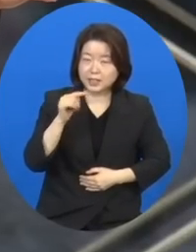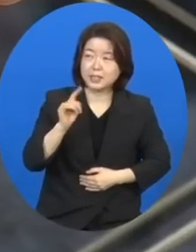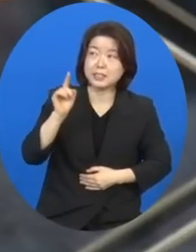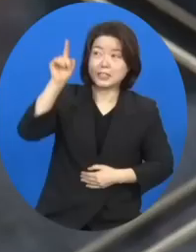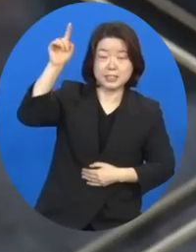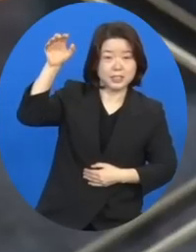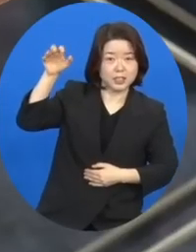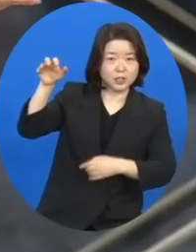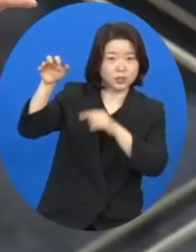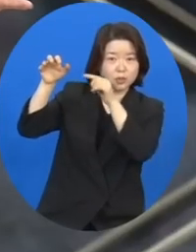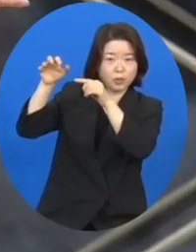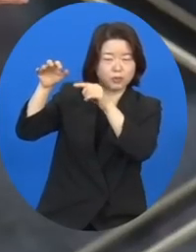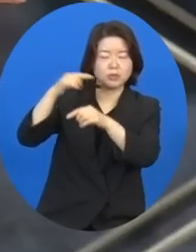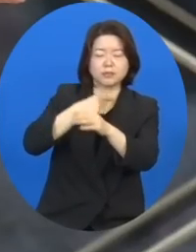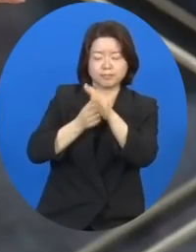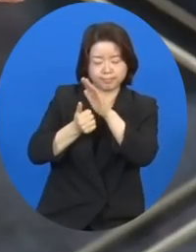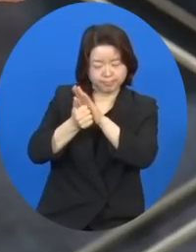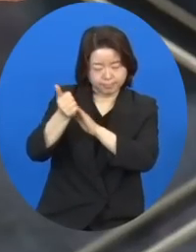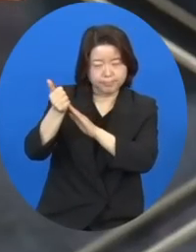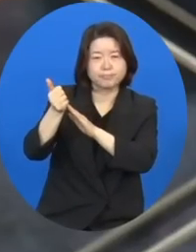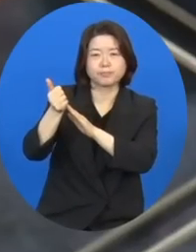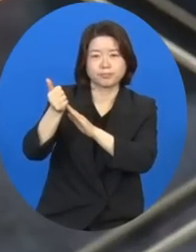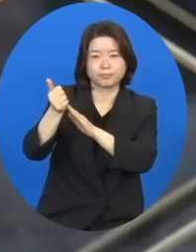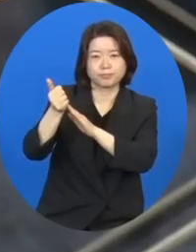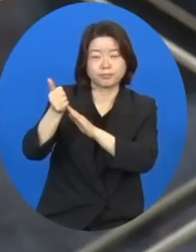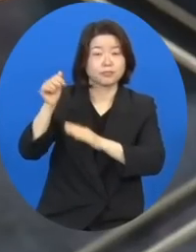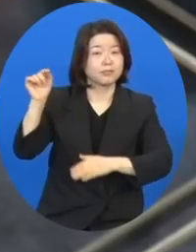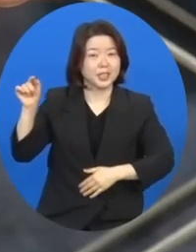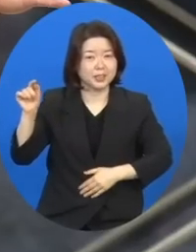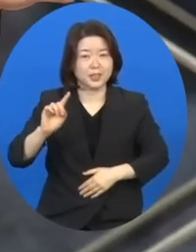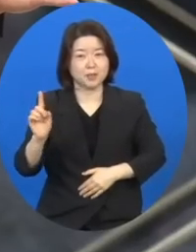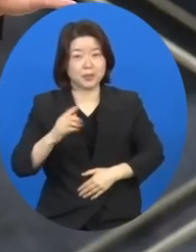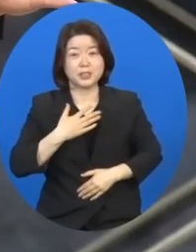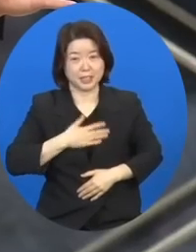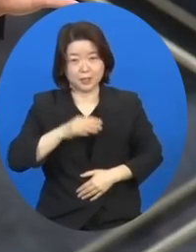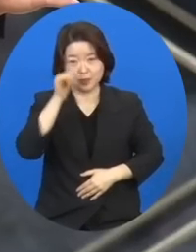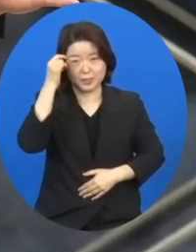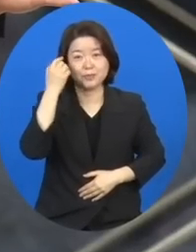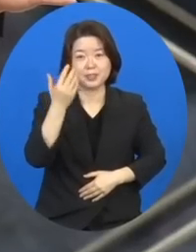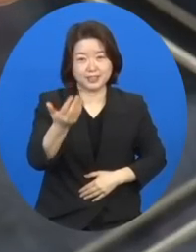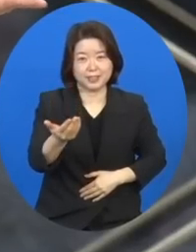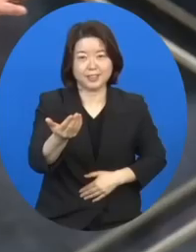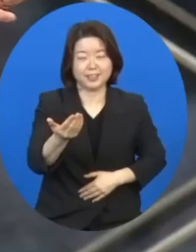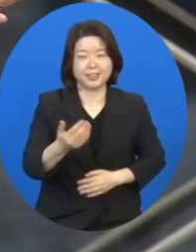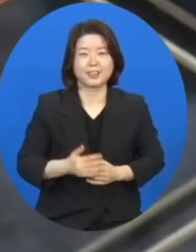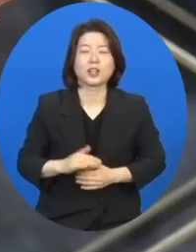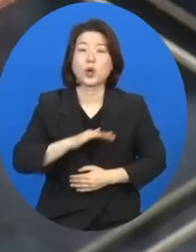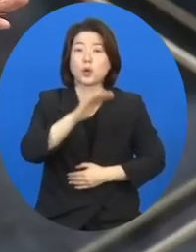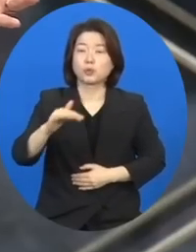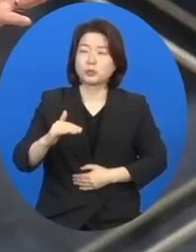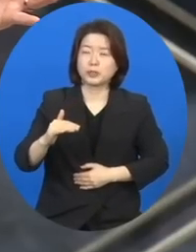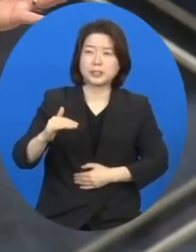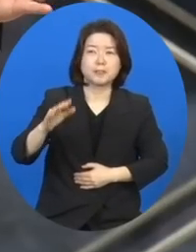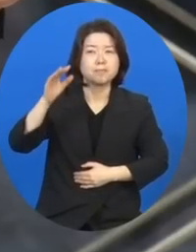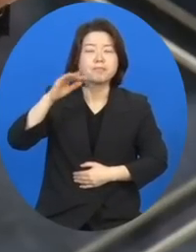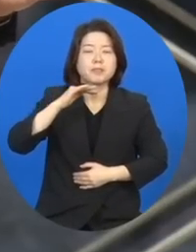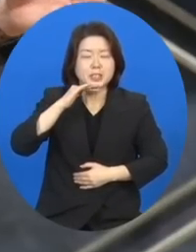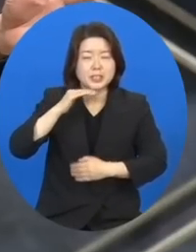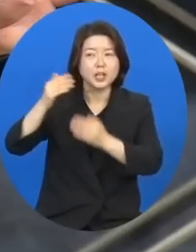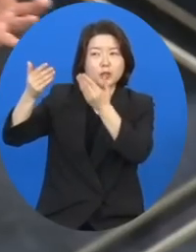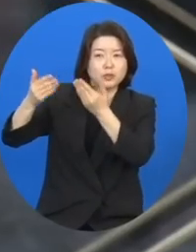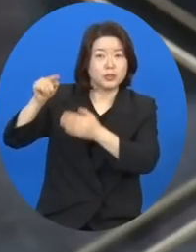천국의 그 소망, 여러분 그것이 무엇인지 알고 있습니까? 우리를 기다리고 있는 천국의 소망,